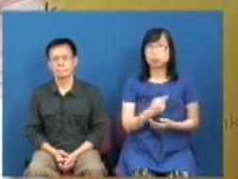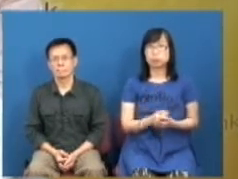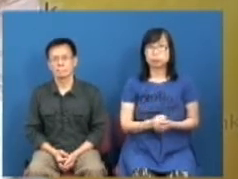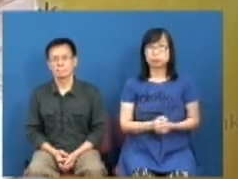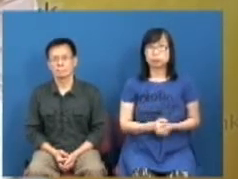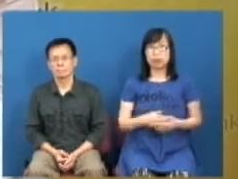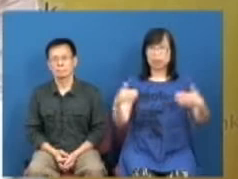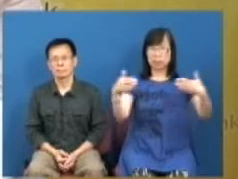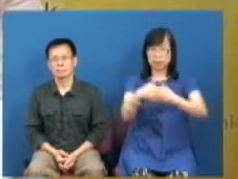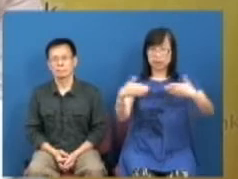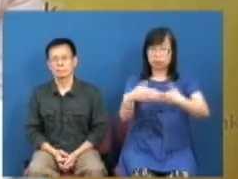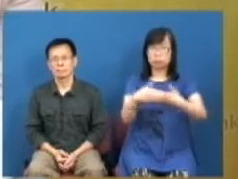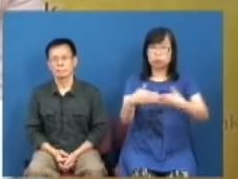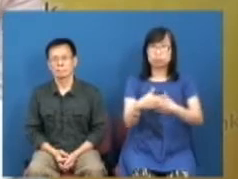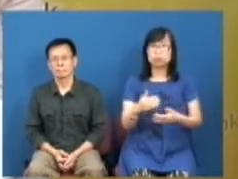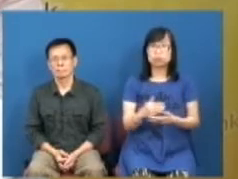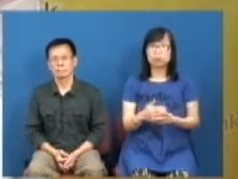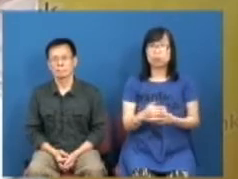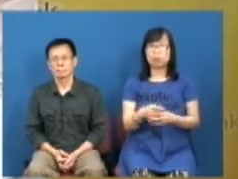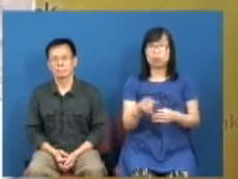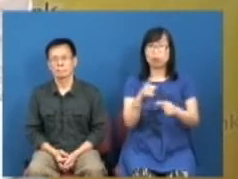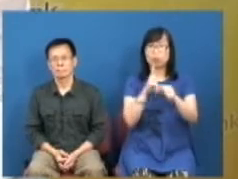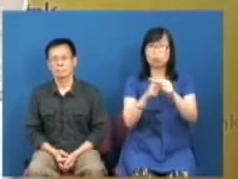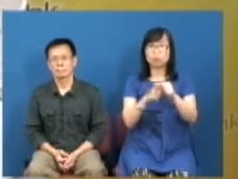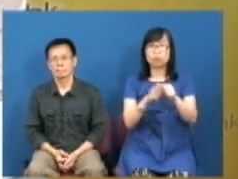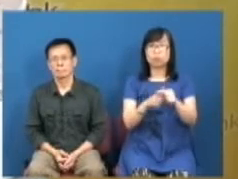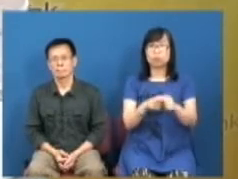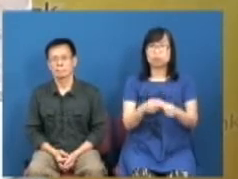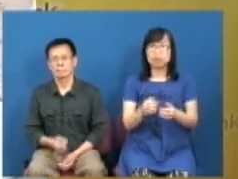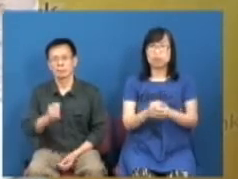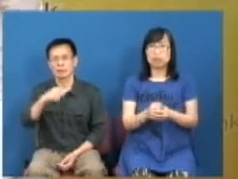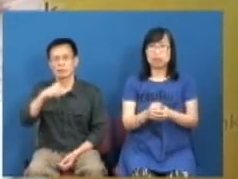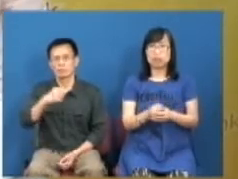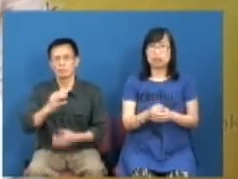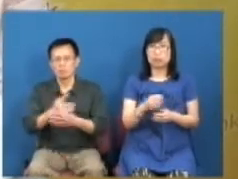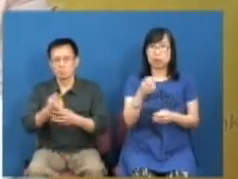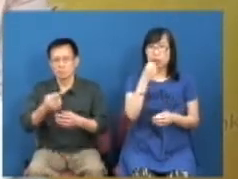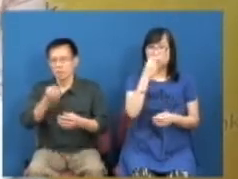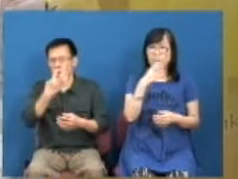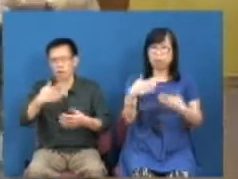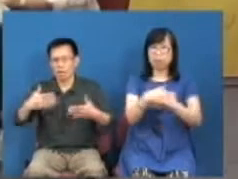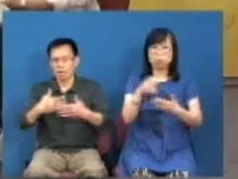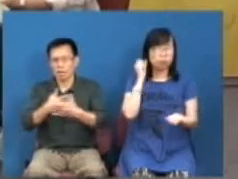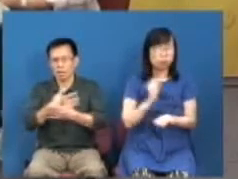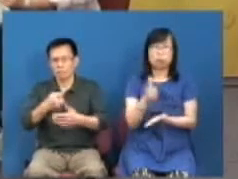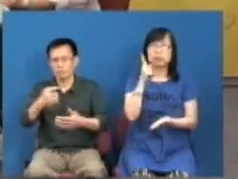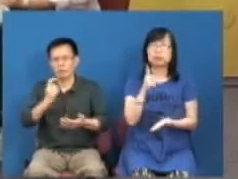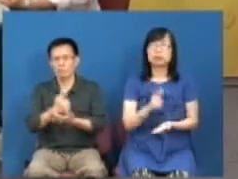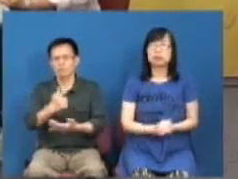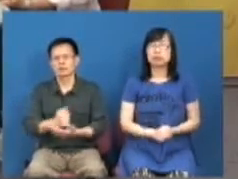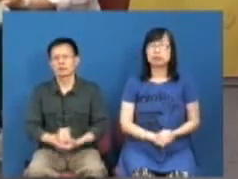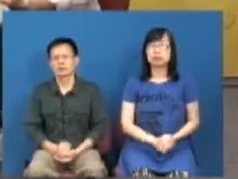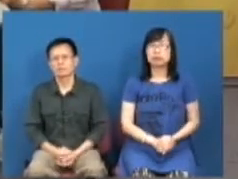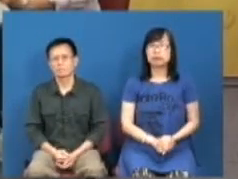個交通上面咧，其實好多中產都係捱緊苦啊。 咁香港交通費都係貴， 好貴啊！你相比而家好似